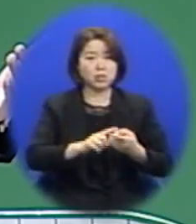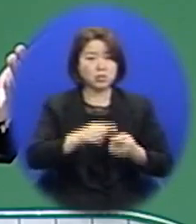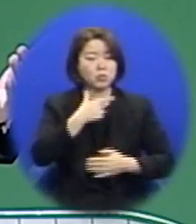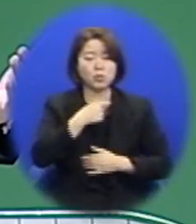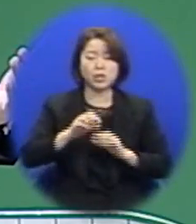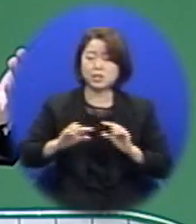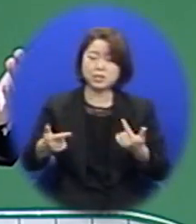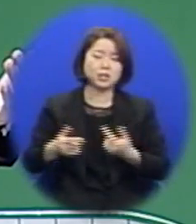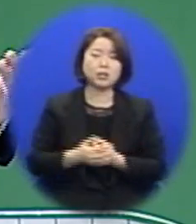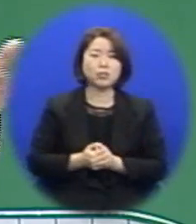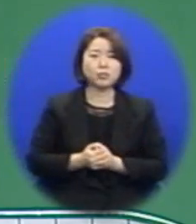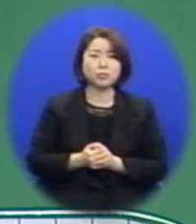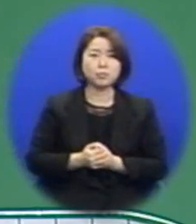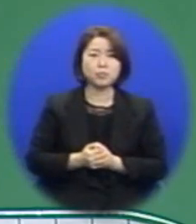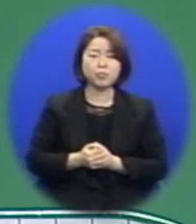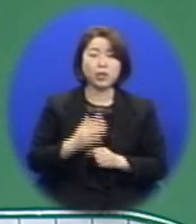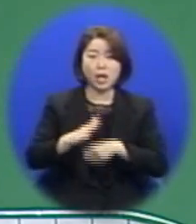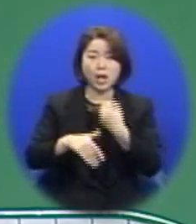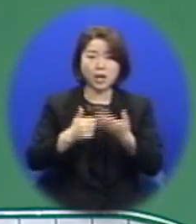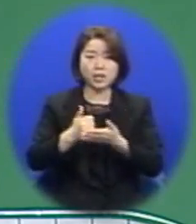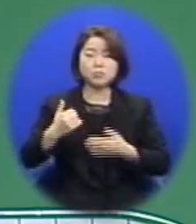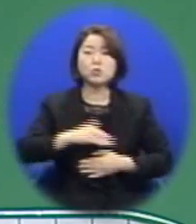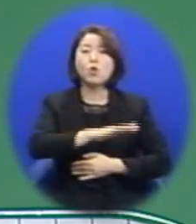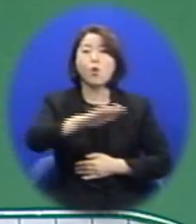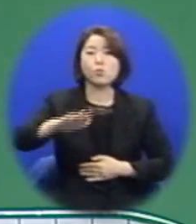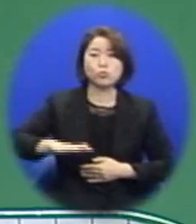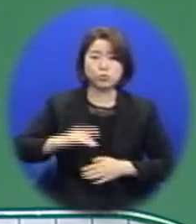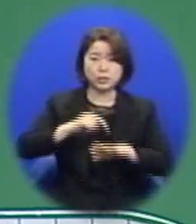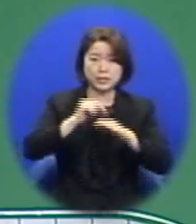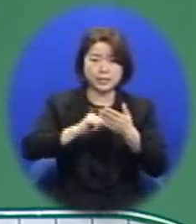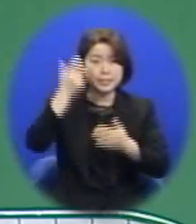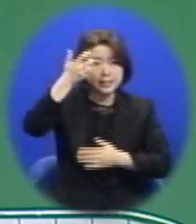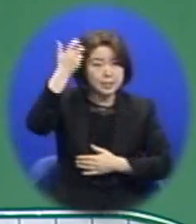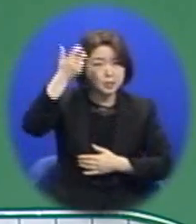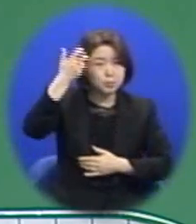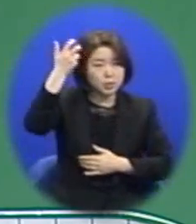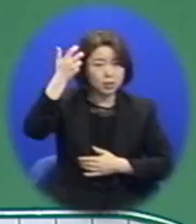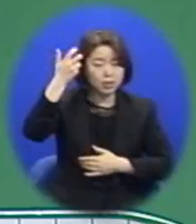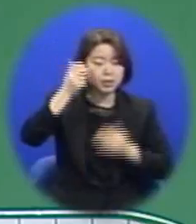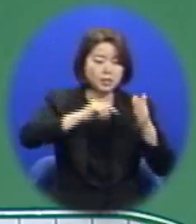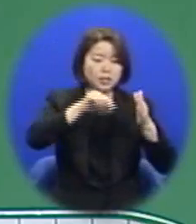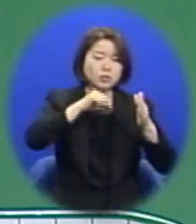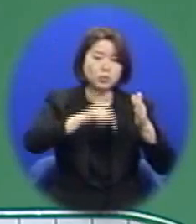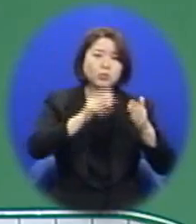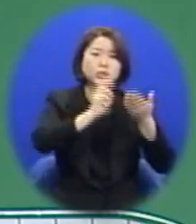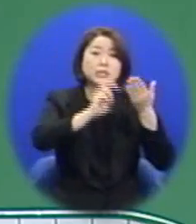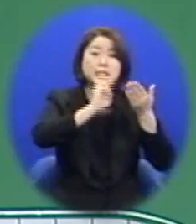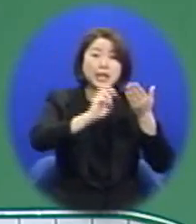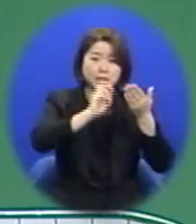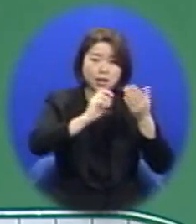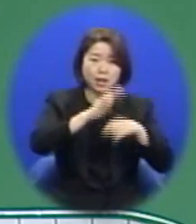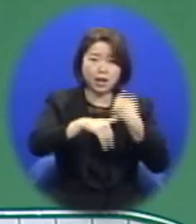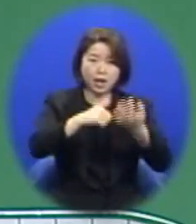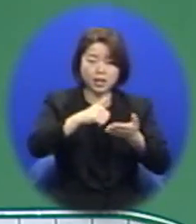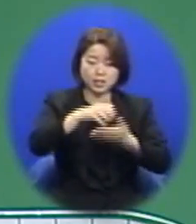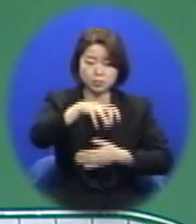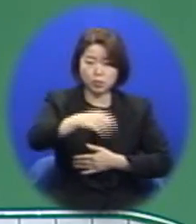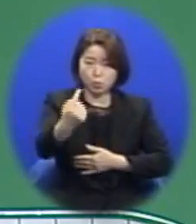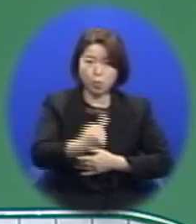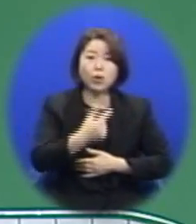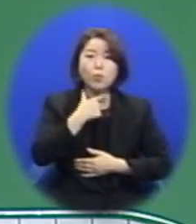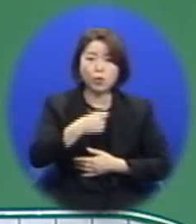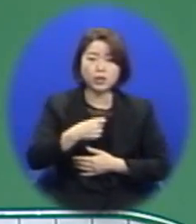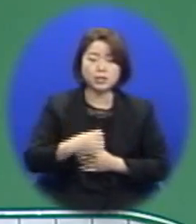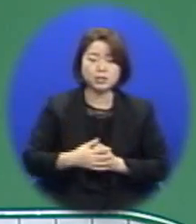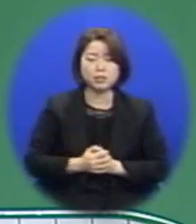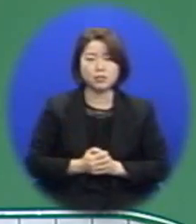않으세요. 하나님은 우리의 심령이 영적으로는 찬양하면서 하나님께 나오기를 원하십니다.